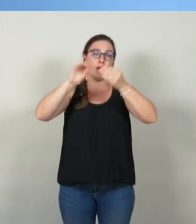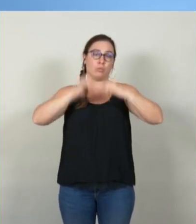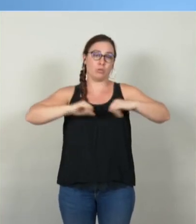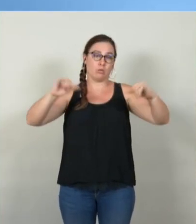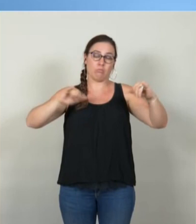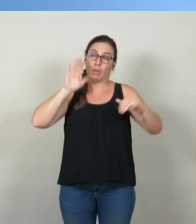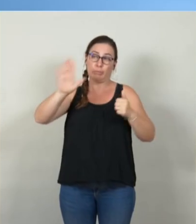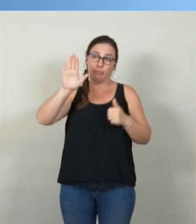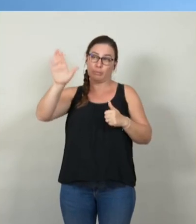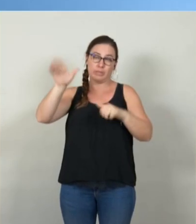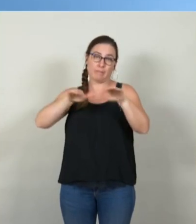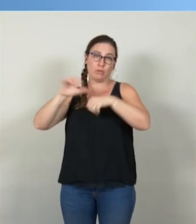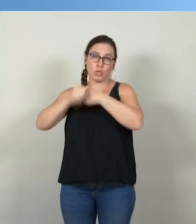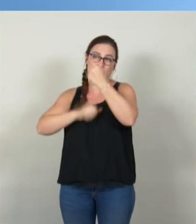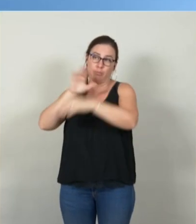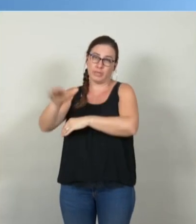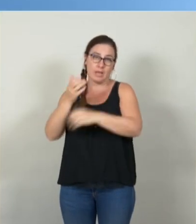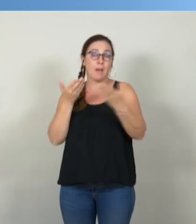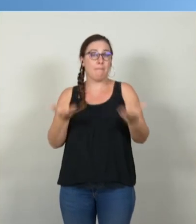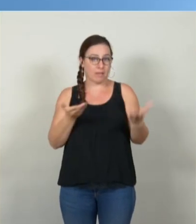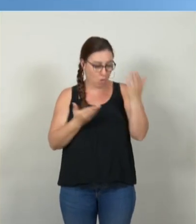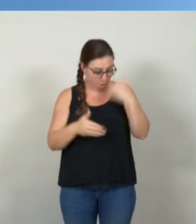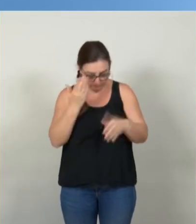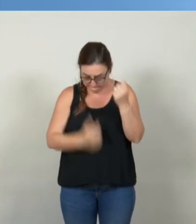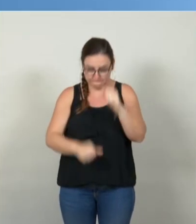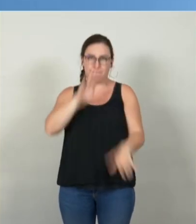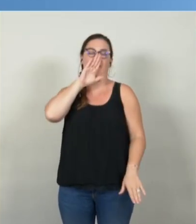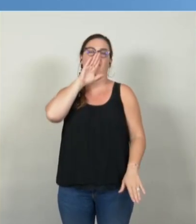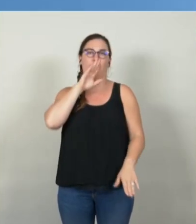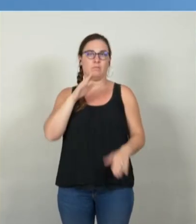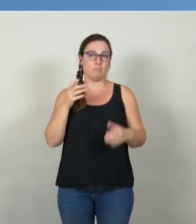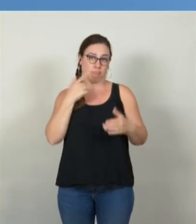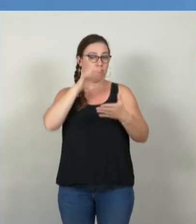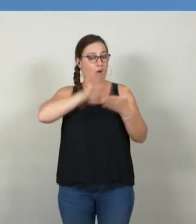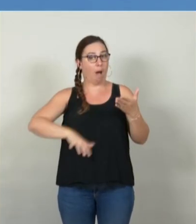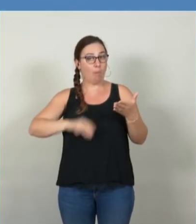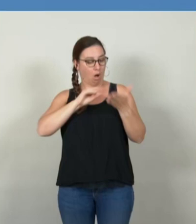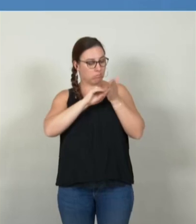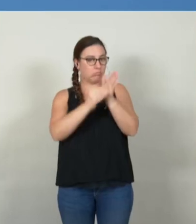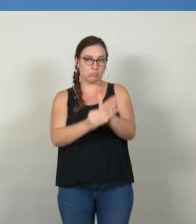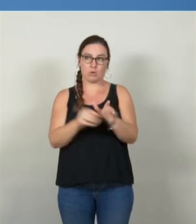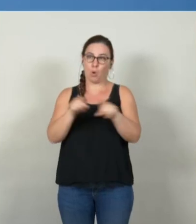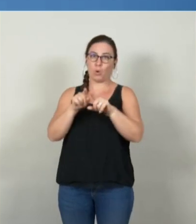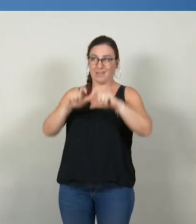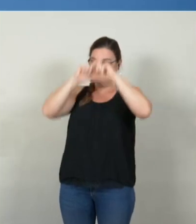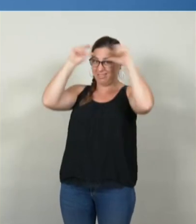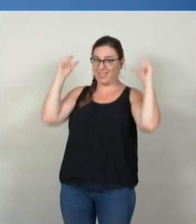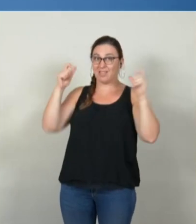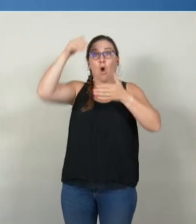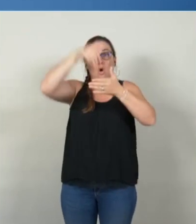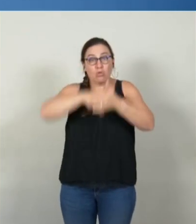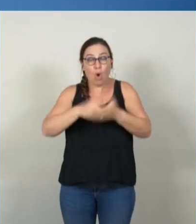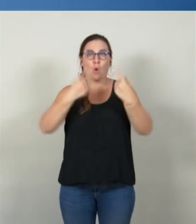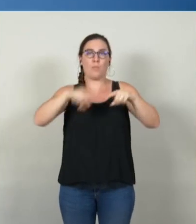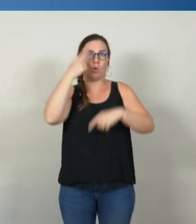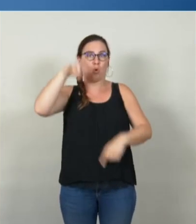municipalité et il vous revient donc en boomerang le rapport relève d'ailleurs je cite la méconnaissance du titre au sein même de la Commission